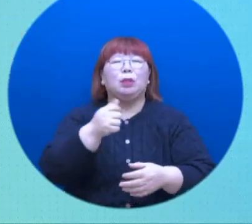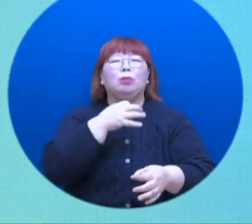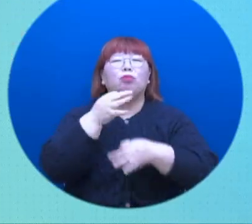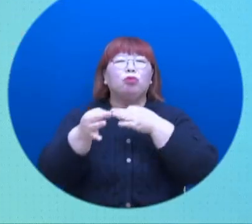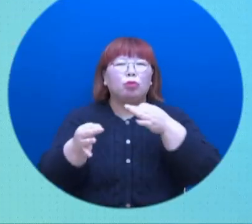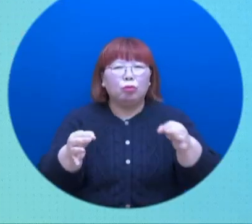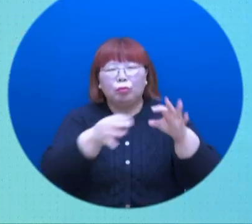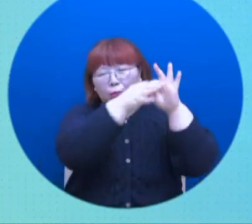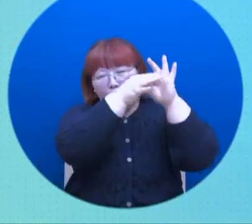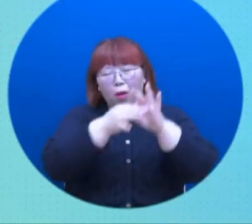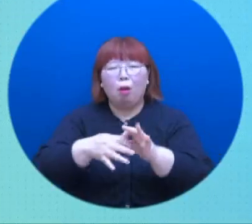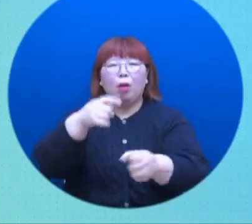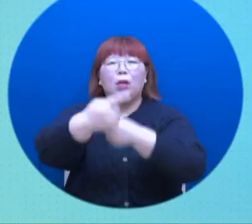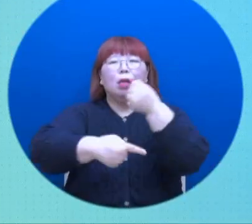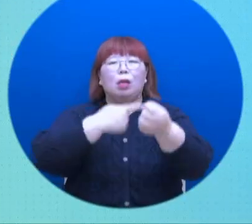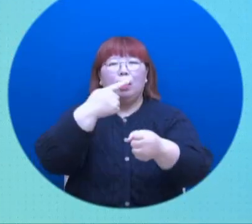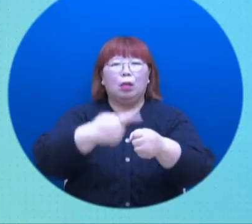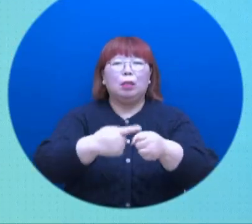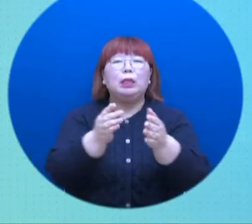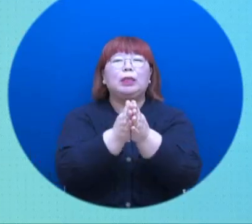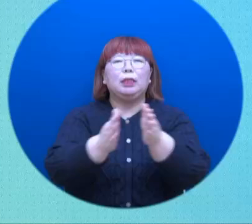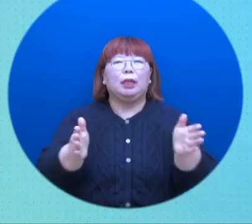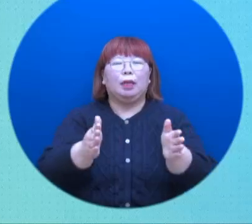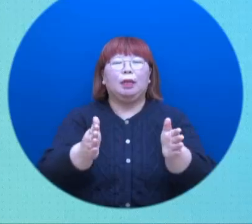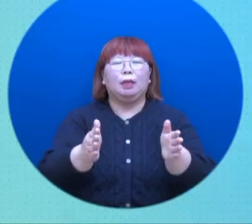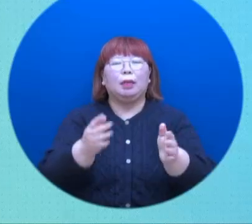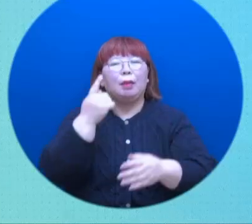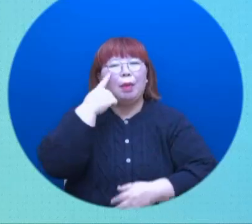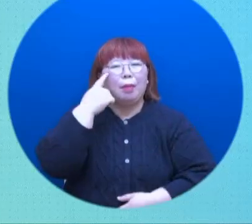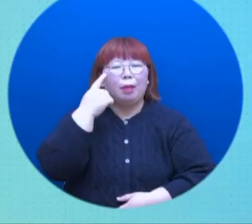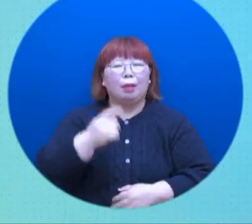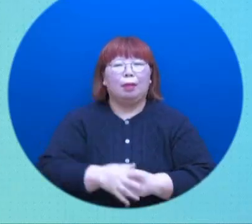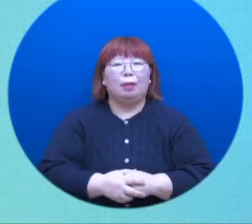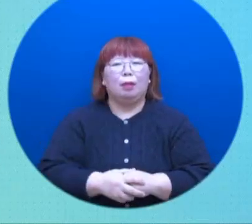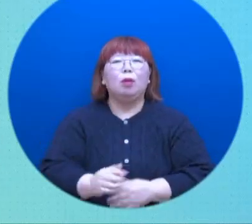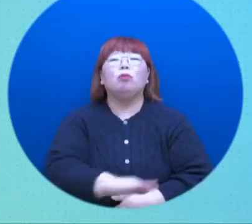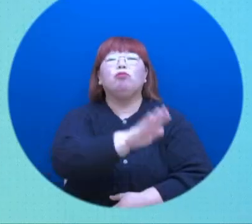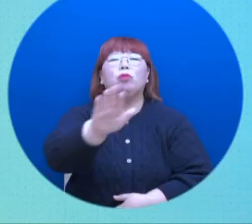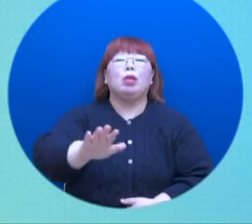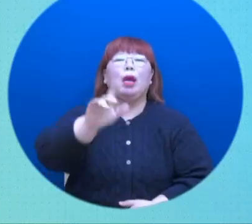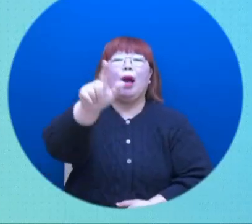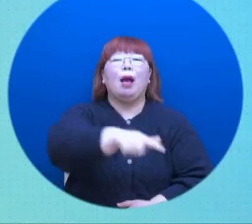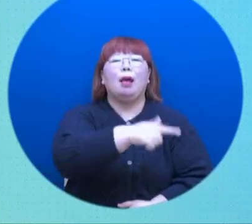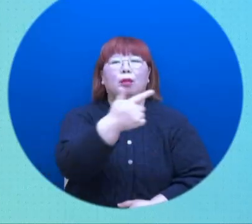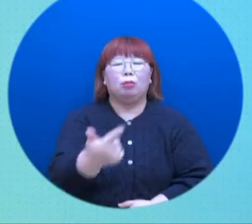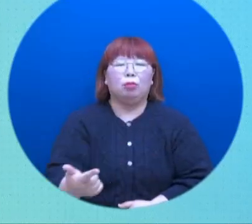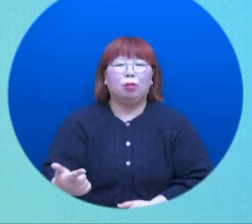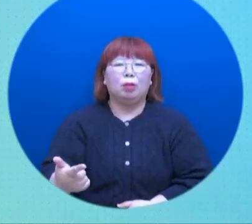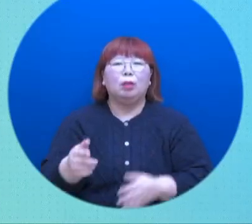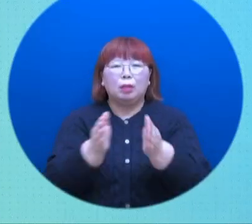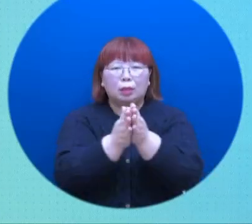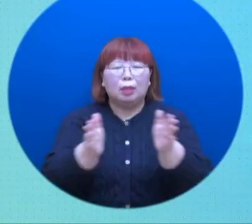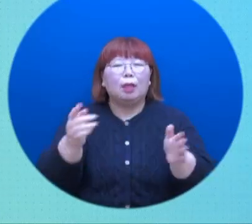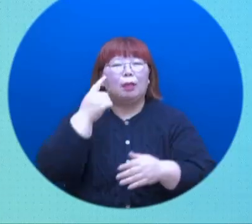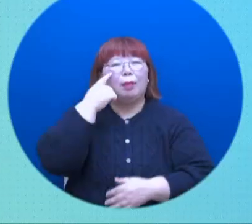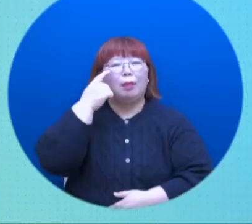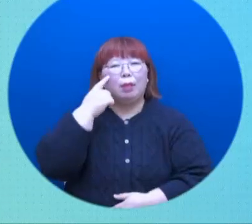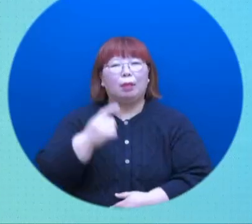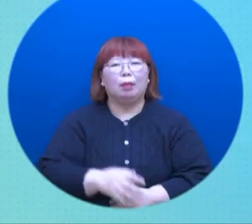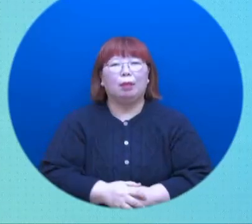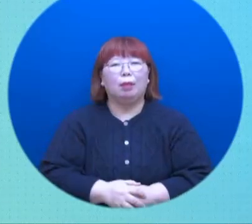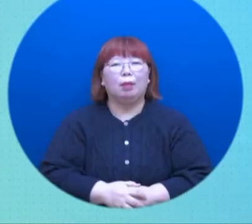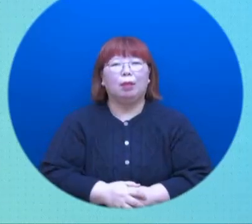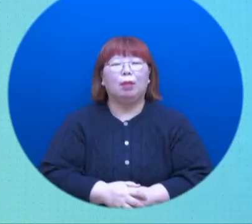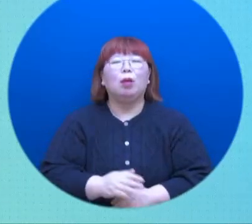한 해를 시작해 봅시다. 우리의 하루를 시작해 봅시다.